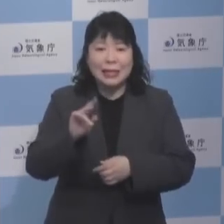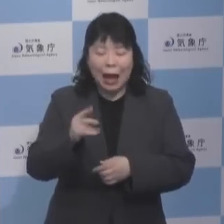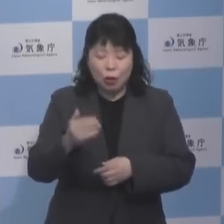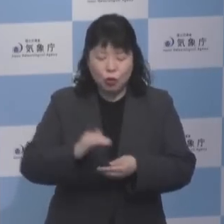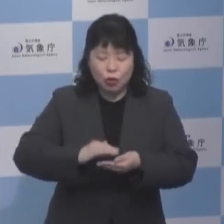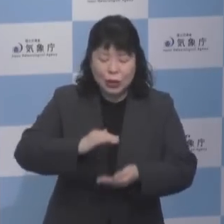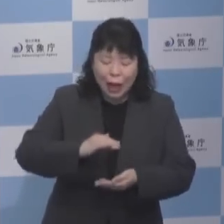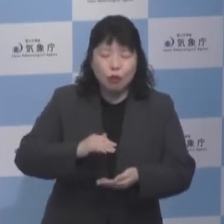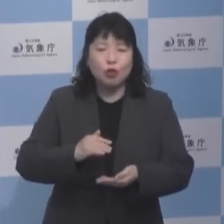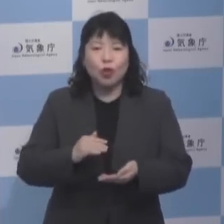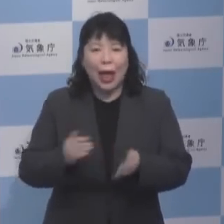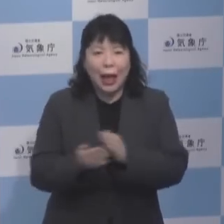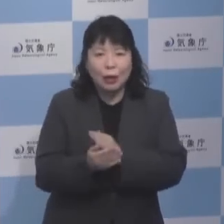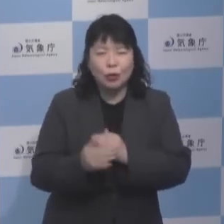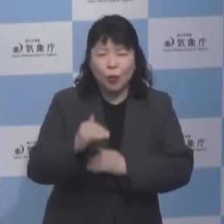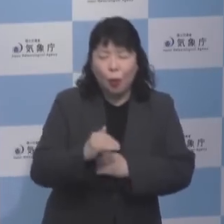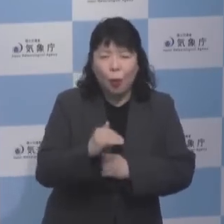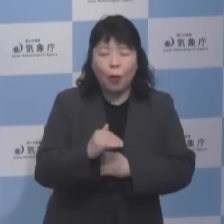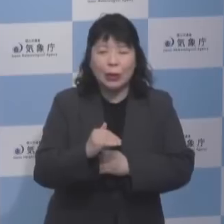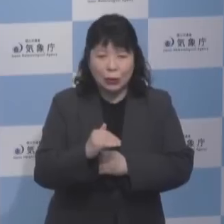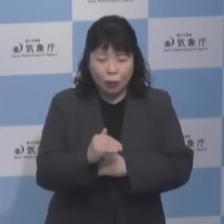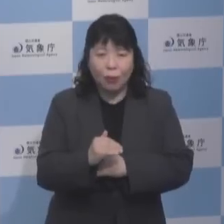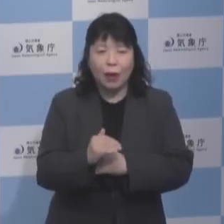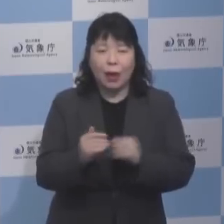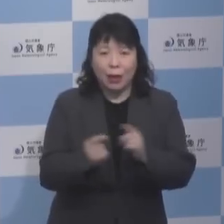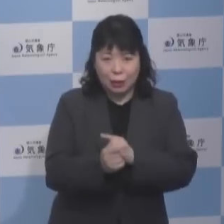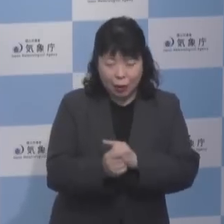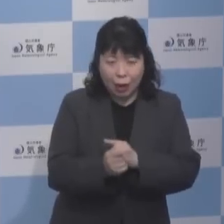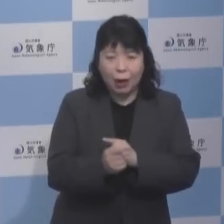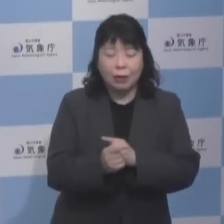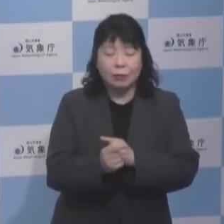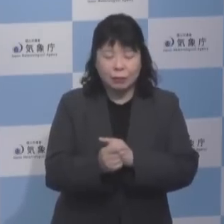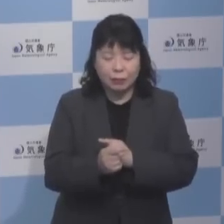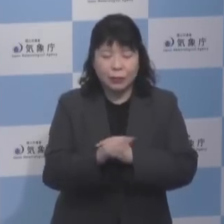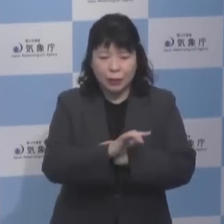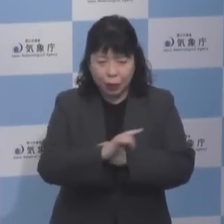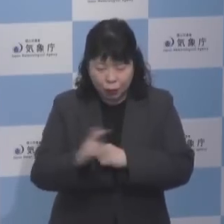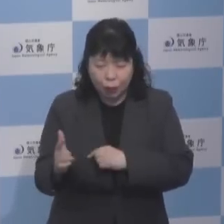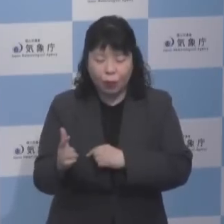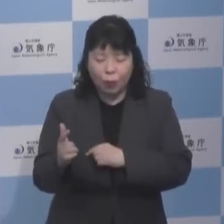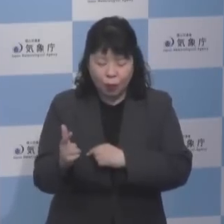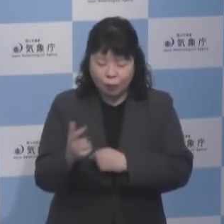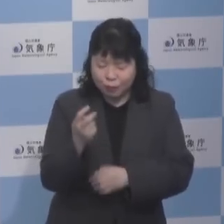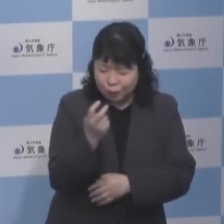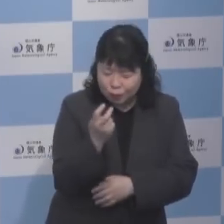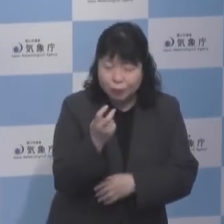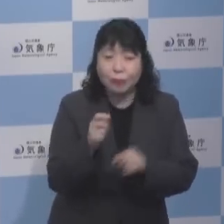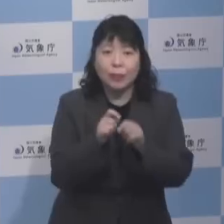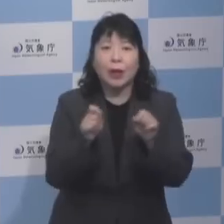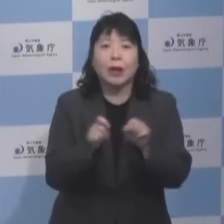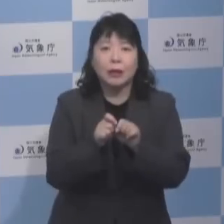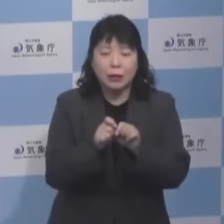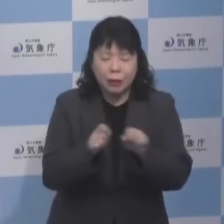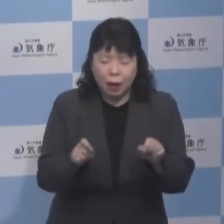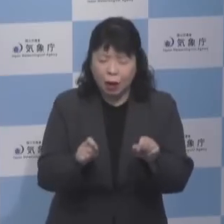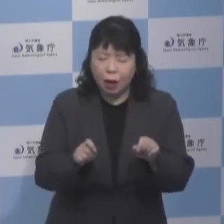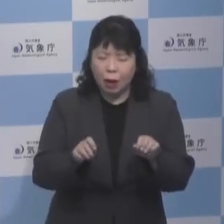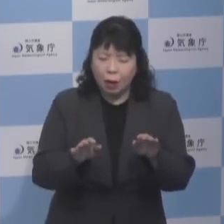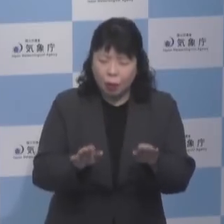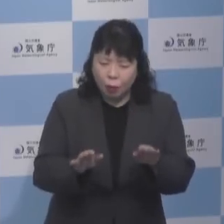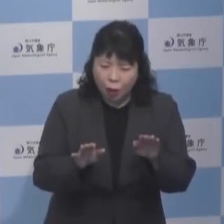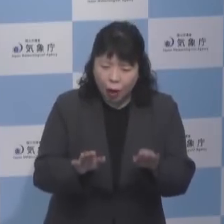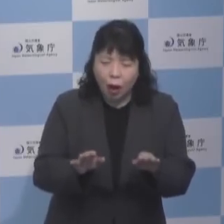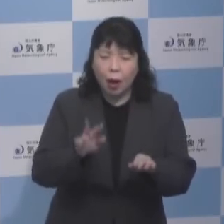の線部への移動、電気伝導度の分布などから今回の活動には流体の移動が関